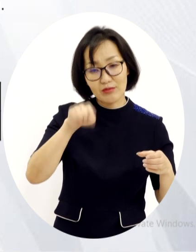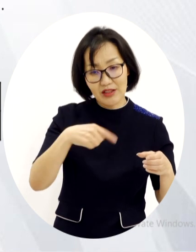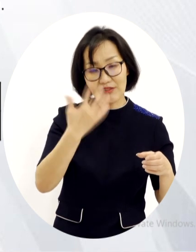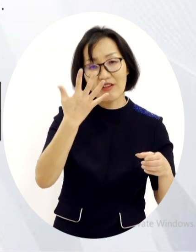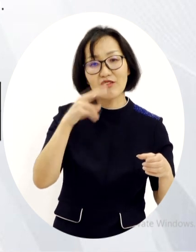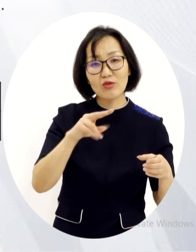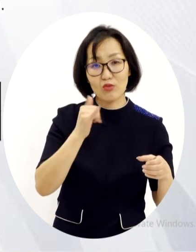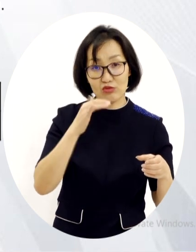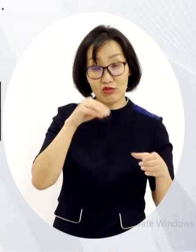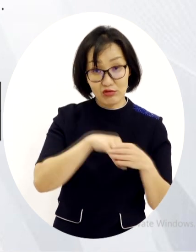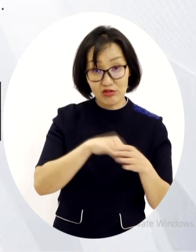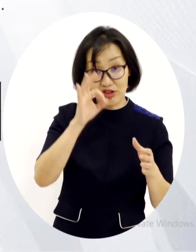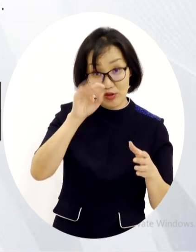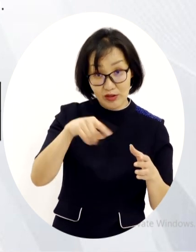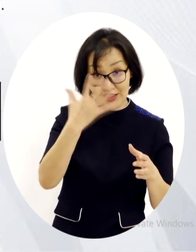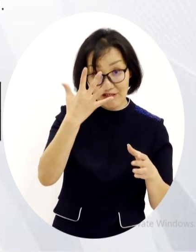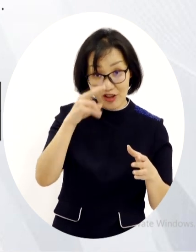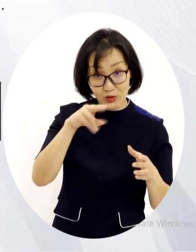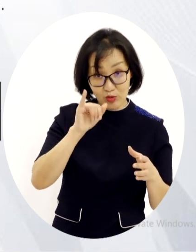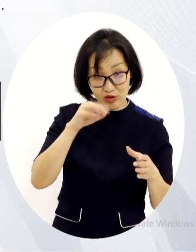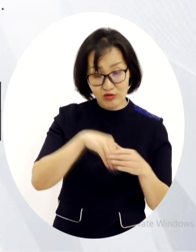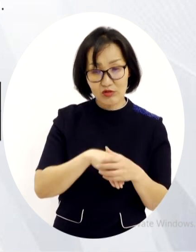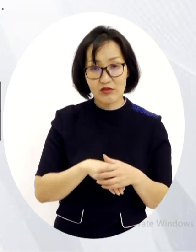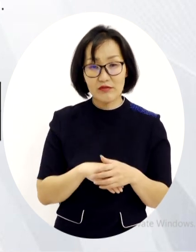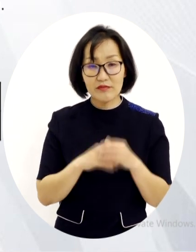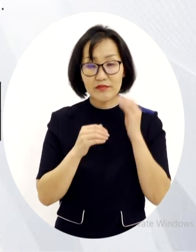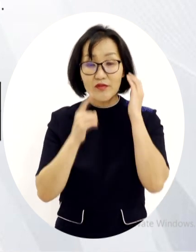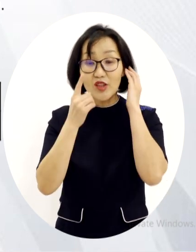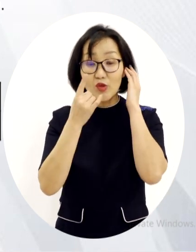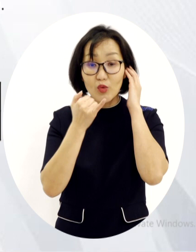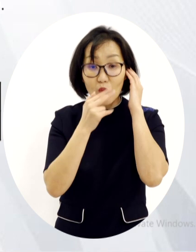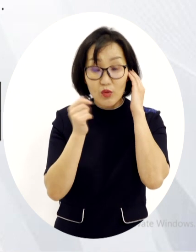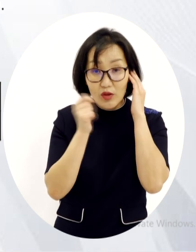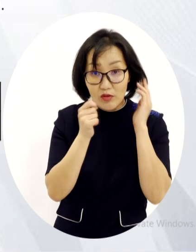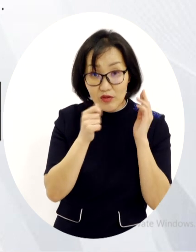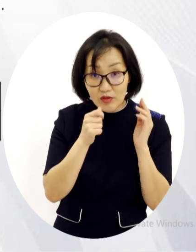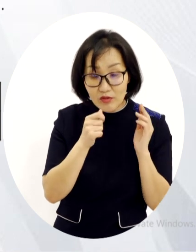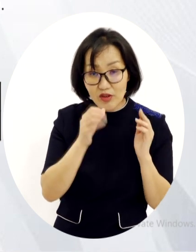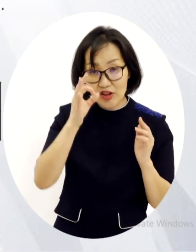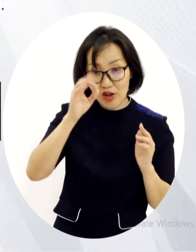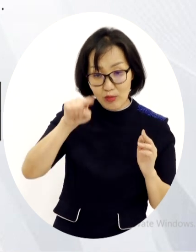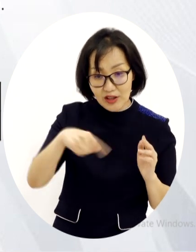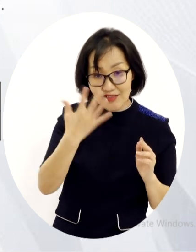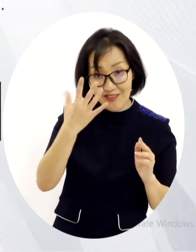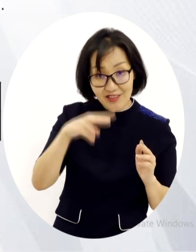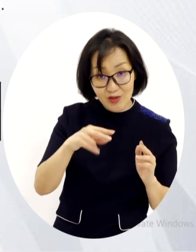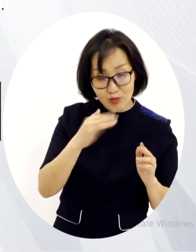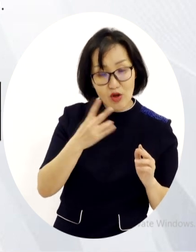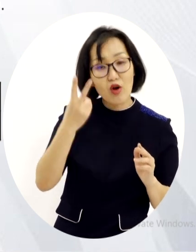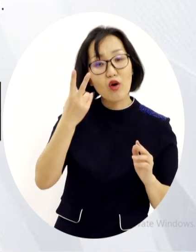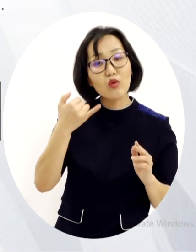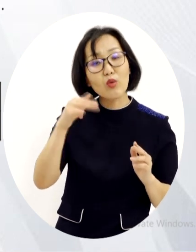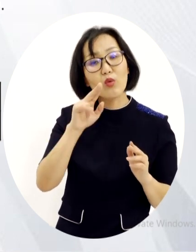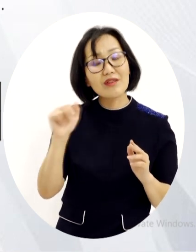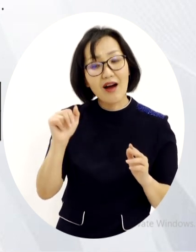нэ. За, тэгвэл нэг удаа угаахад тэг бүхэл 10.5 литр, хоёр